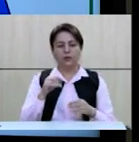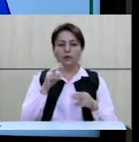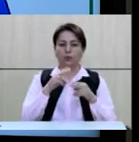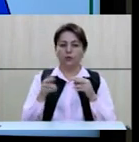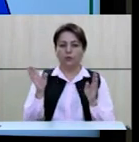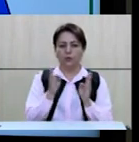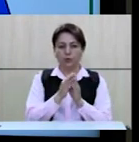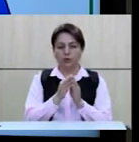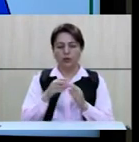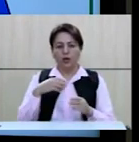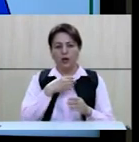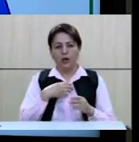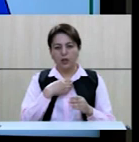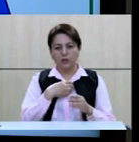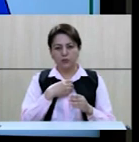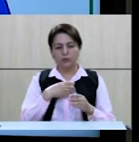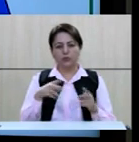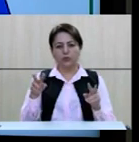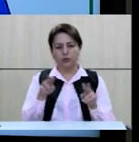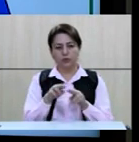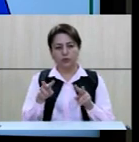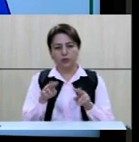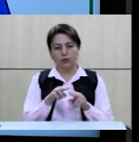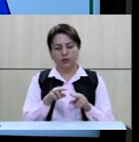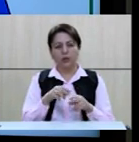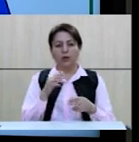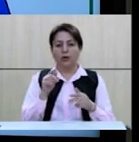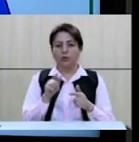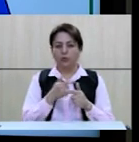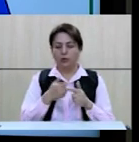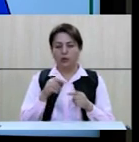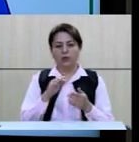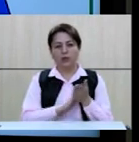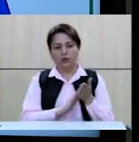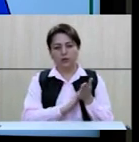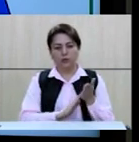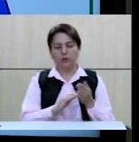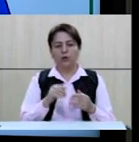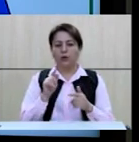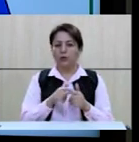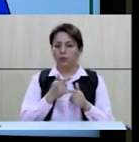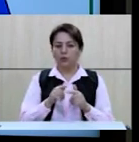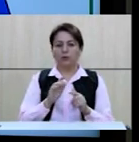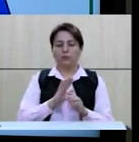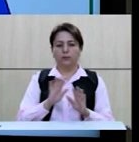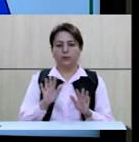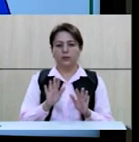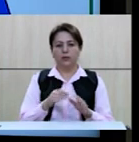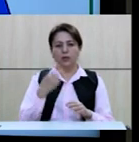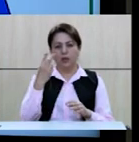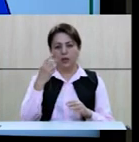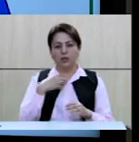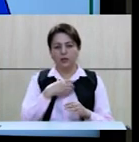qo'shish, asos qismni juftlash yoki takrorlash yoki bo'lmasa ikki